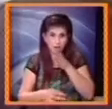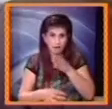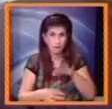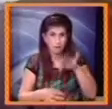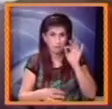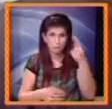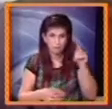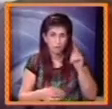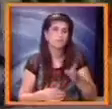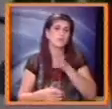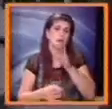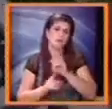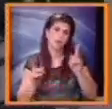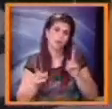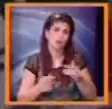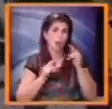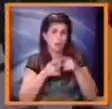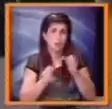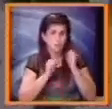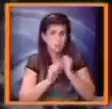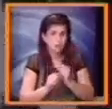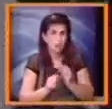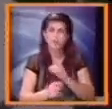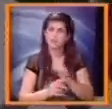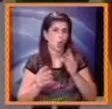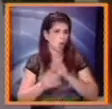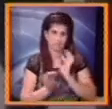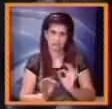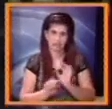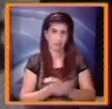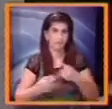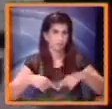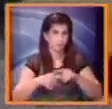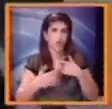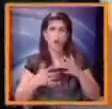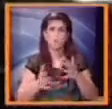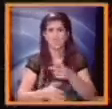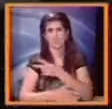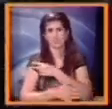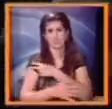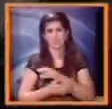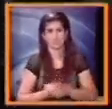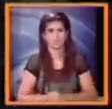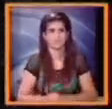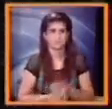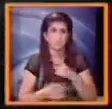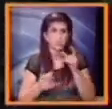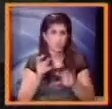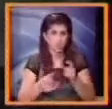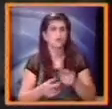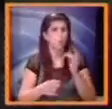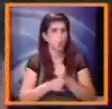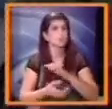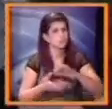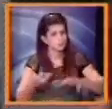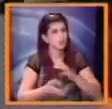לעלות עוד דרגה אחרת. אבל לבוא בכוח לכפר, אי אפשר לעשות את זה. אנחנו לא מפחדים מהמשטרה. האם יש כמה אנשים שעושים את